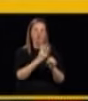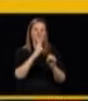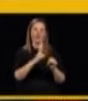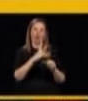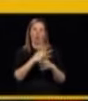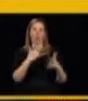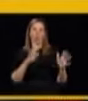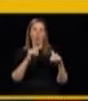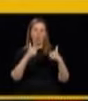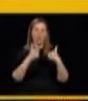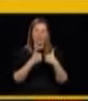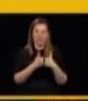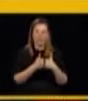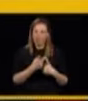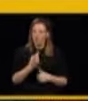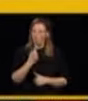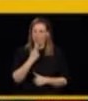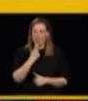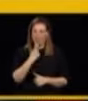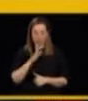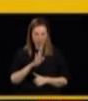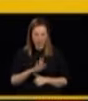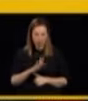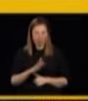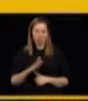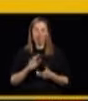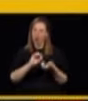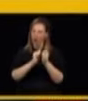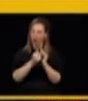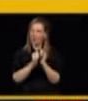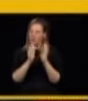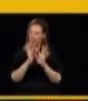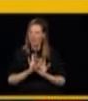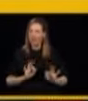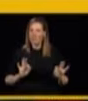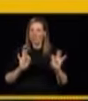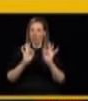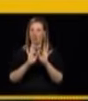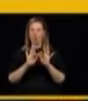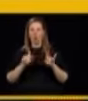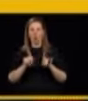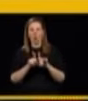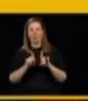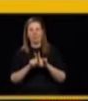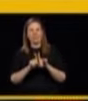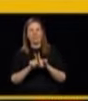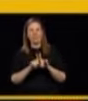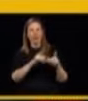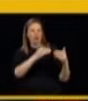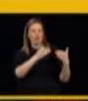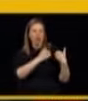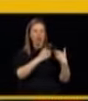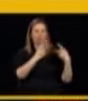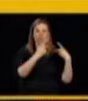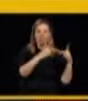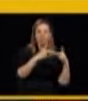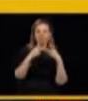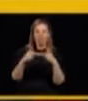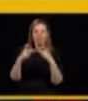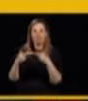être facile, il va falloir bien s'entendre sur la définition des tâches de